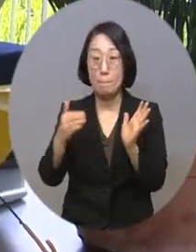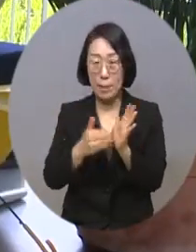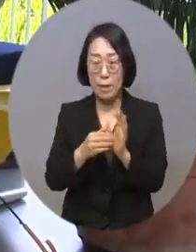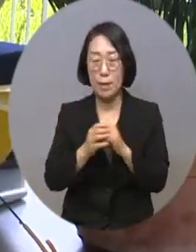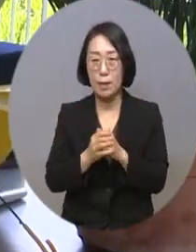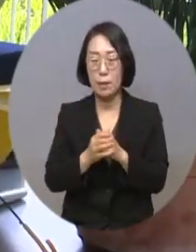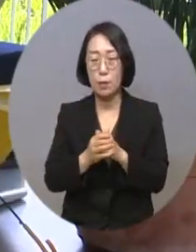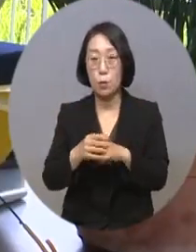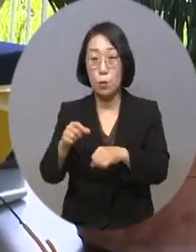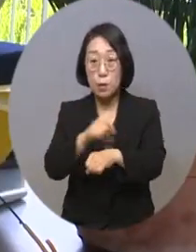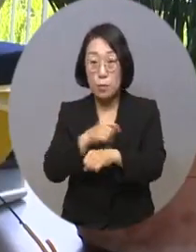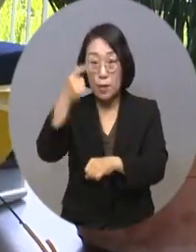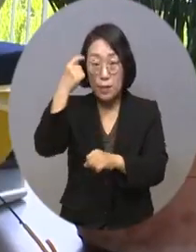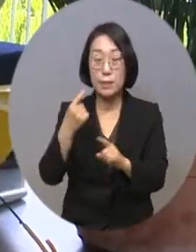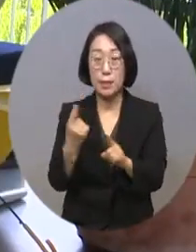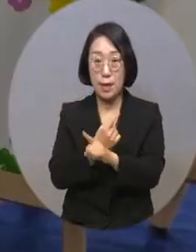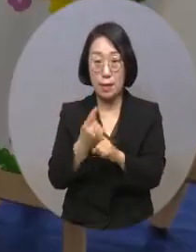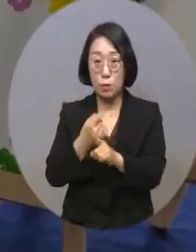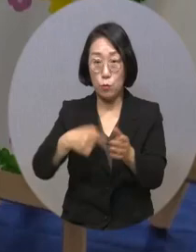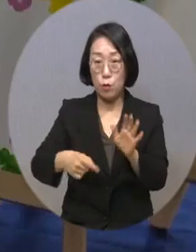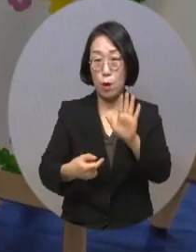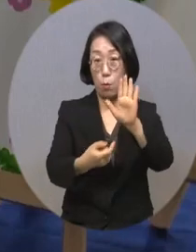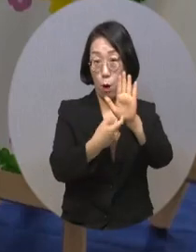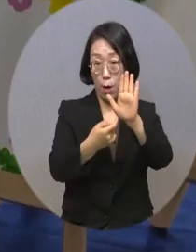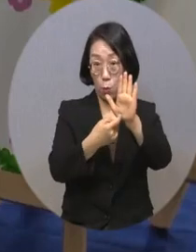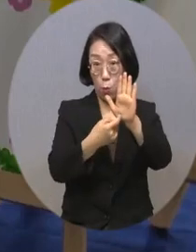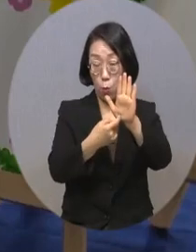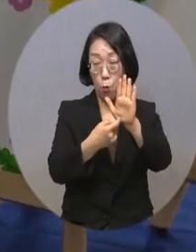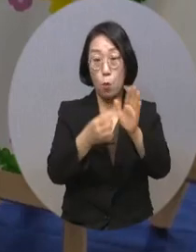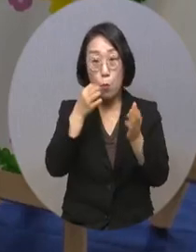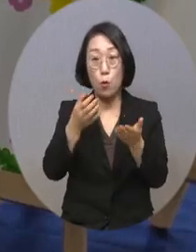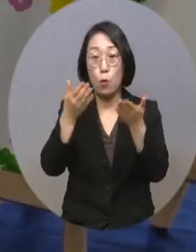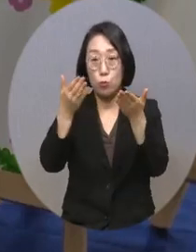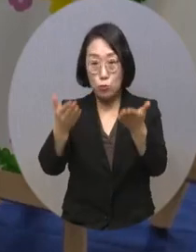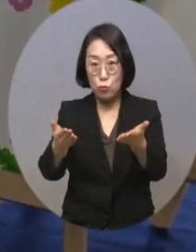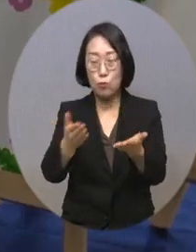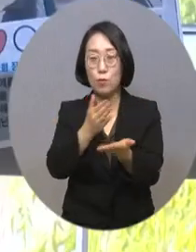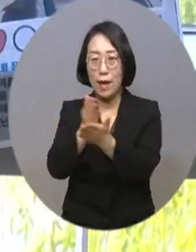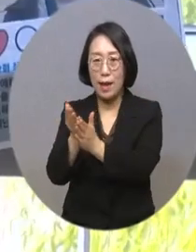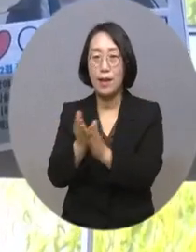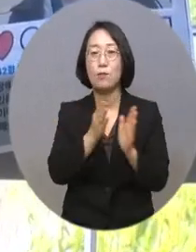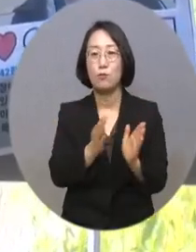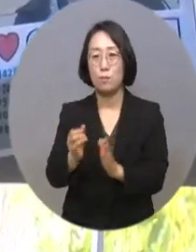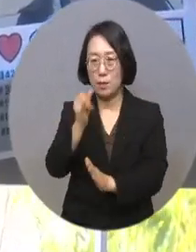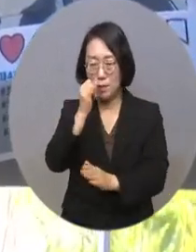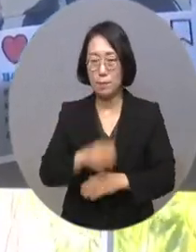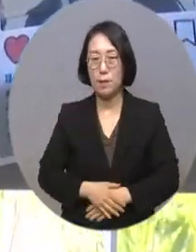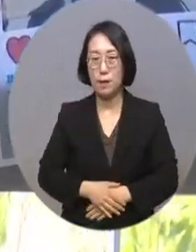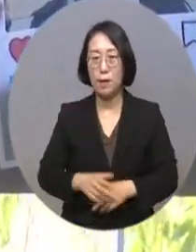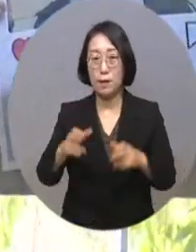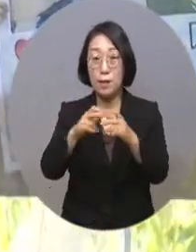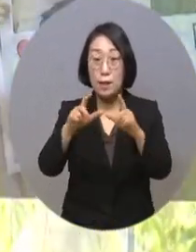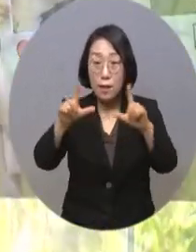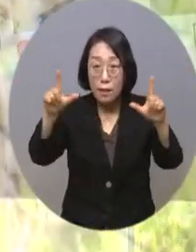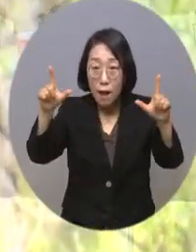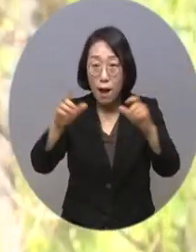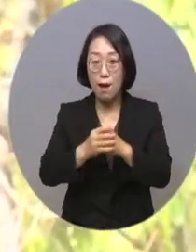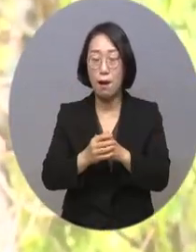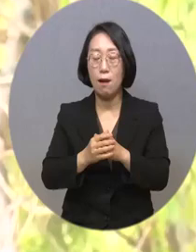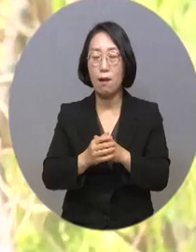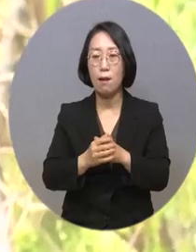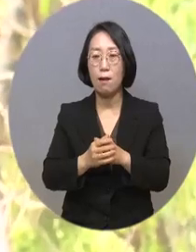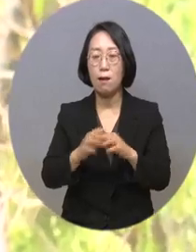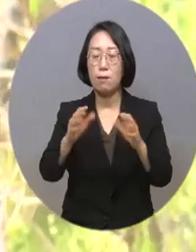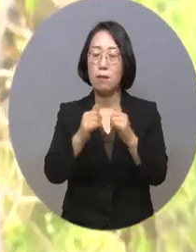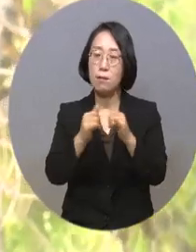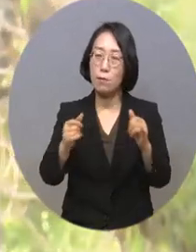장애인 인식 개선 홍보 부스를 운영하는 등 다양한 프로그램이 진행됐습니다. 장애인의 날은 장애인에 대한